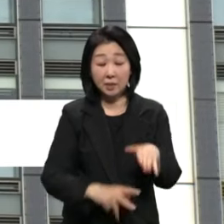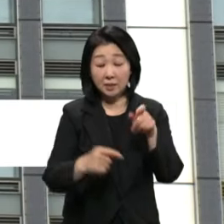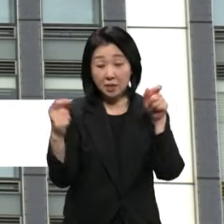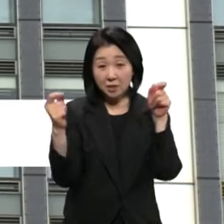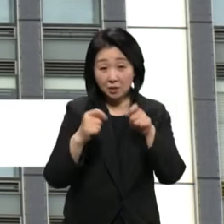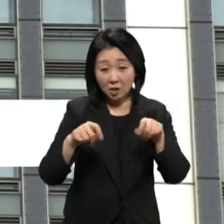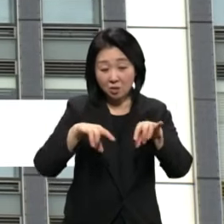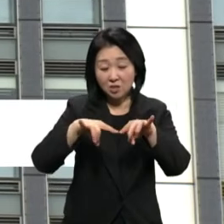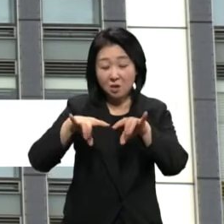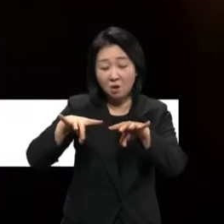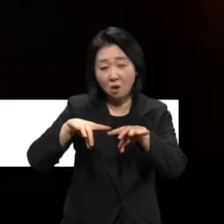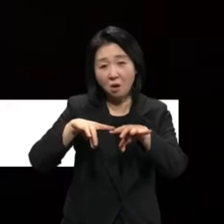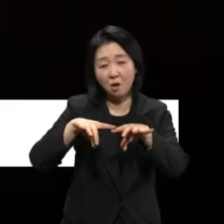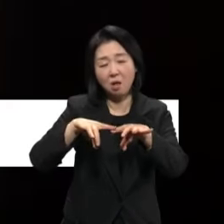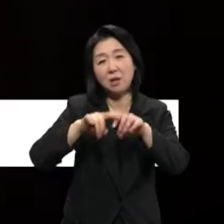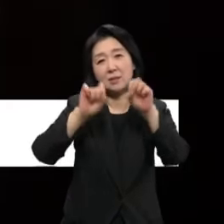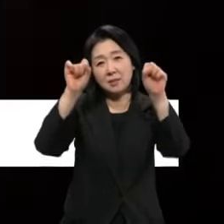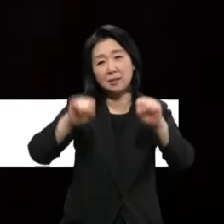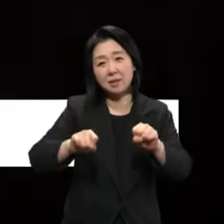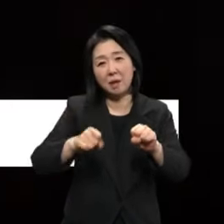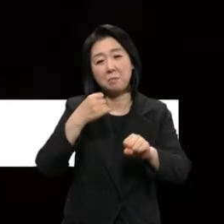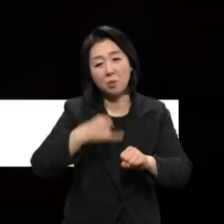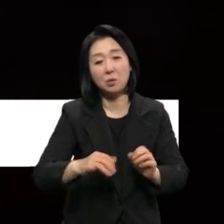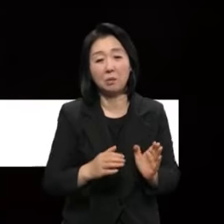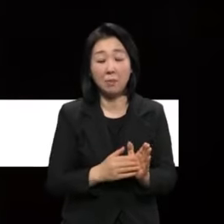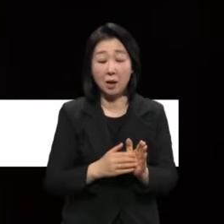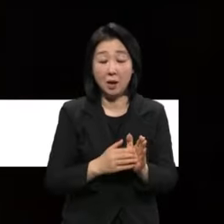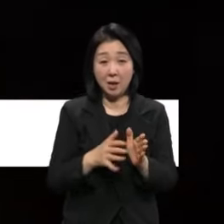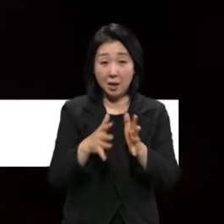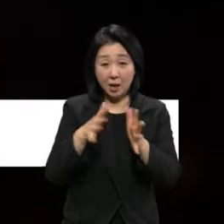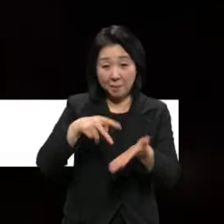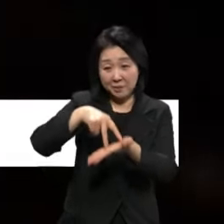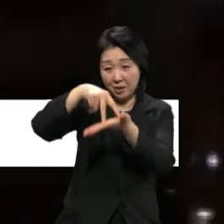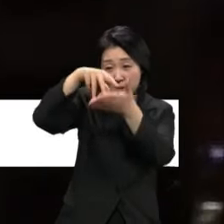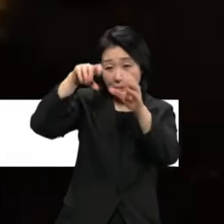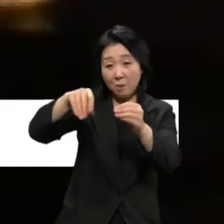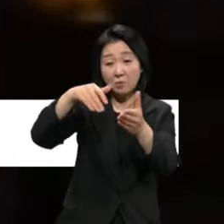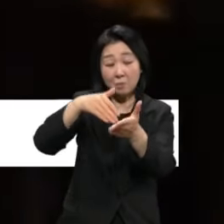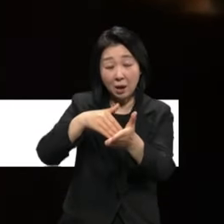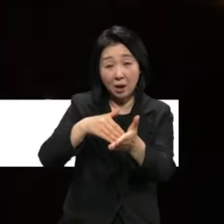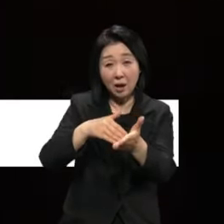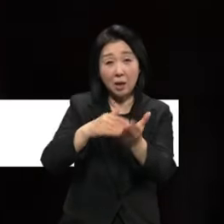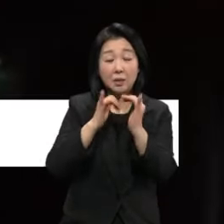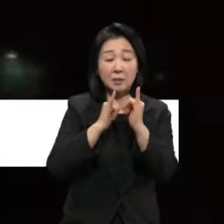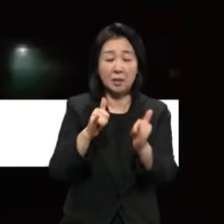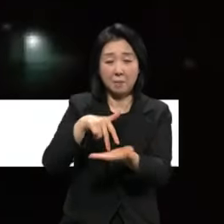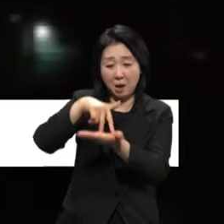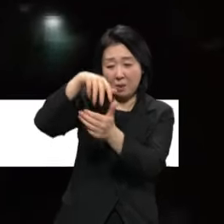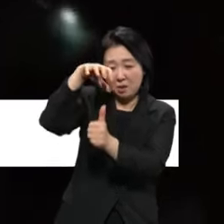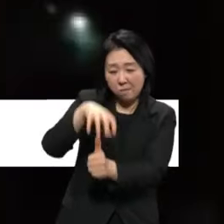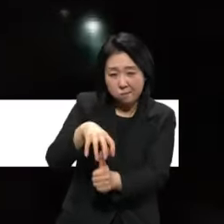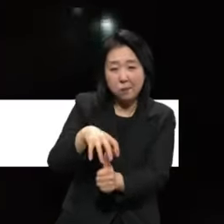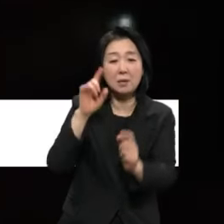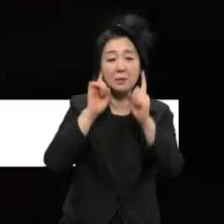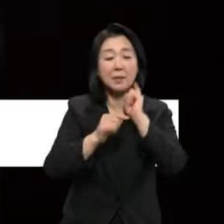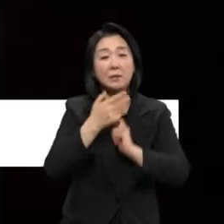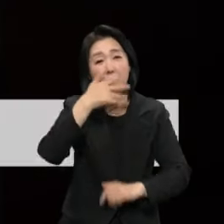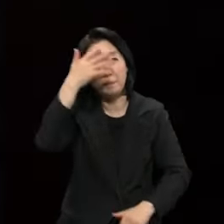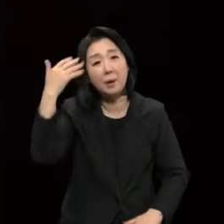전력시설이 고장난 겁니다. 아파트 엘리베이터가 멈춰서면서 일부 주민이 고립되기도 했지만 다치지는